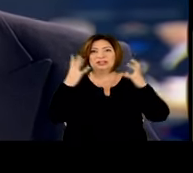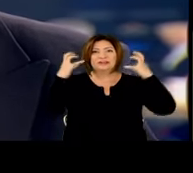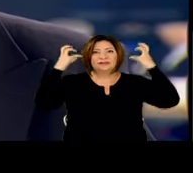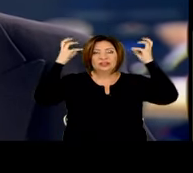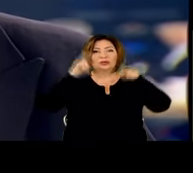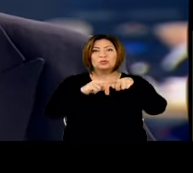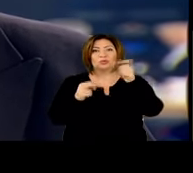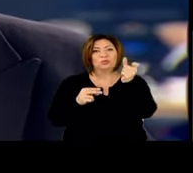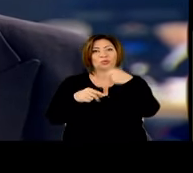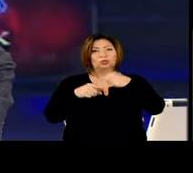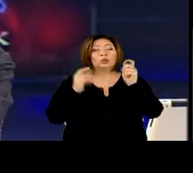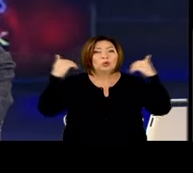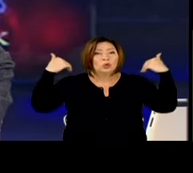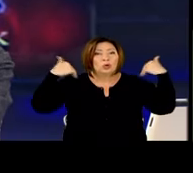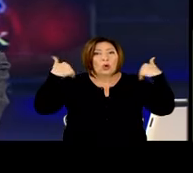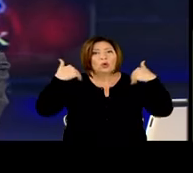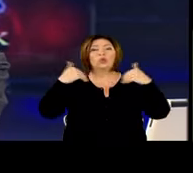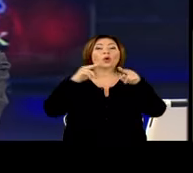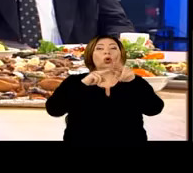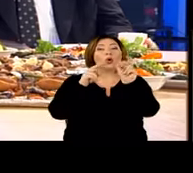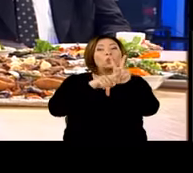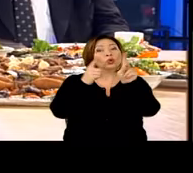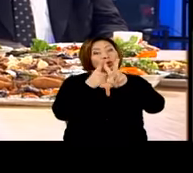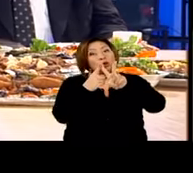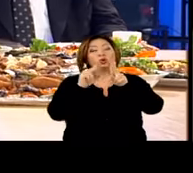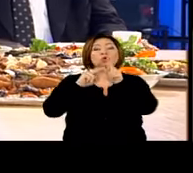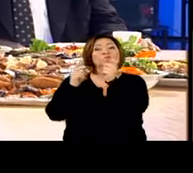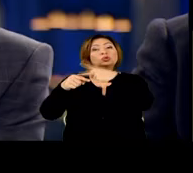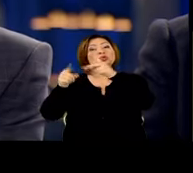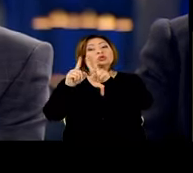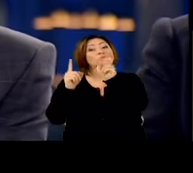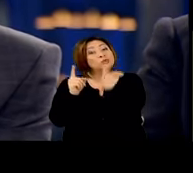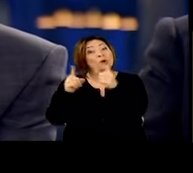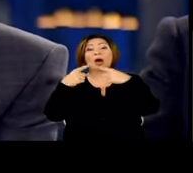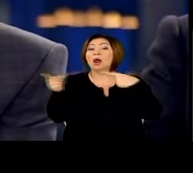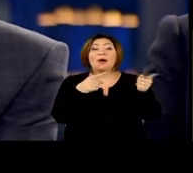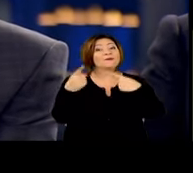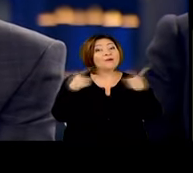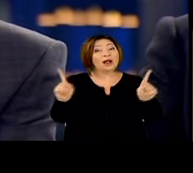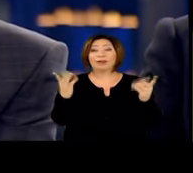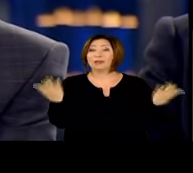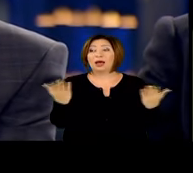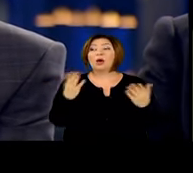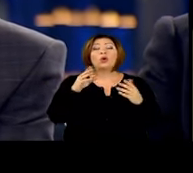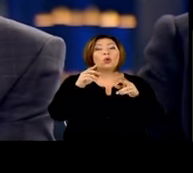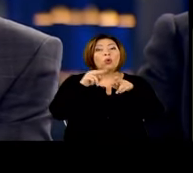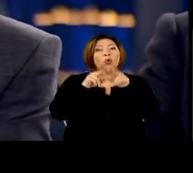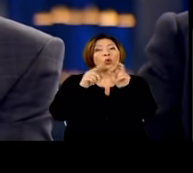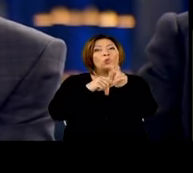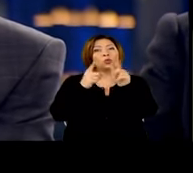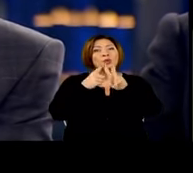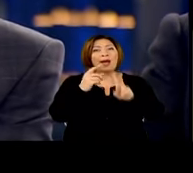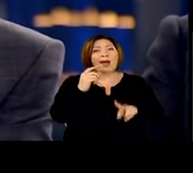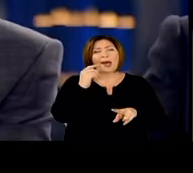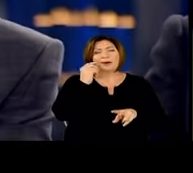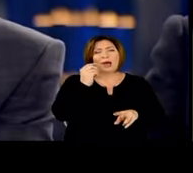kuzu. Kuzuyla koyun arasında ne fark vardır? Çok büyük fark var. Nedir efendim? Efendim, koyunu ağzında eti